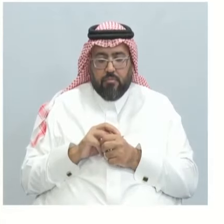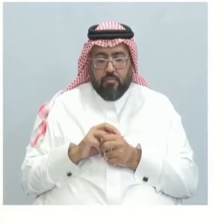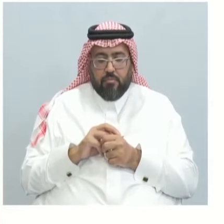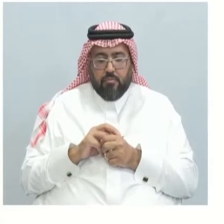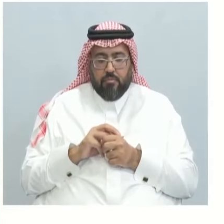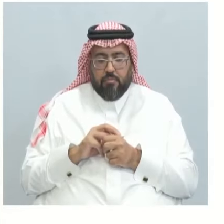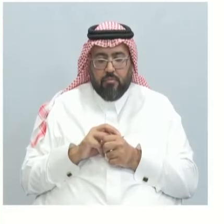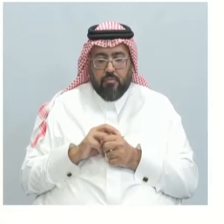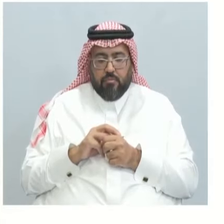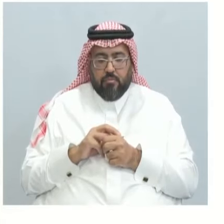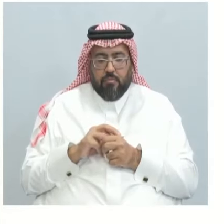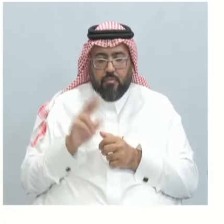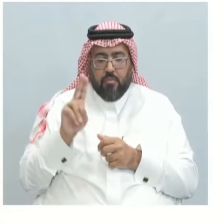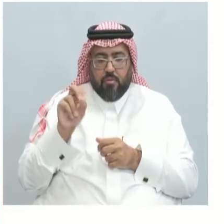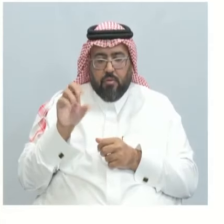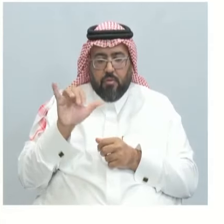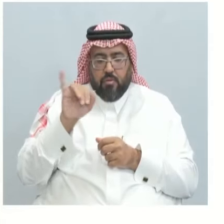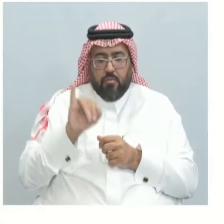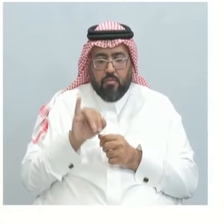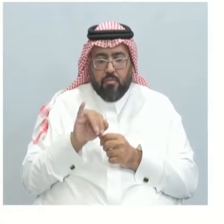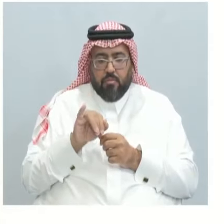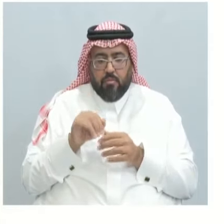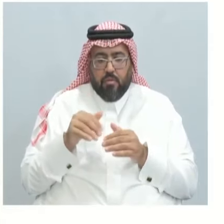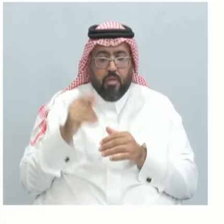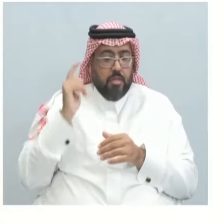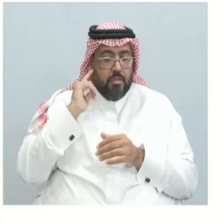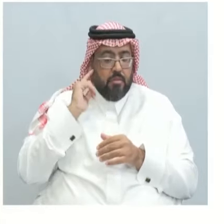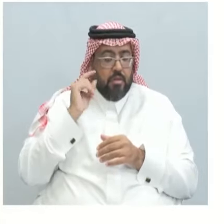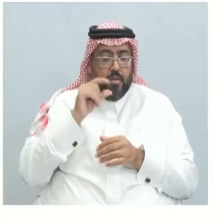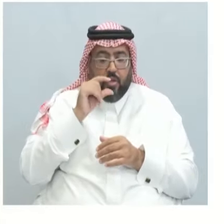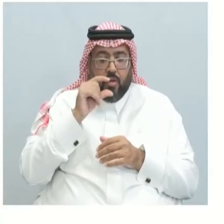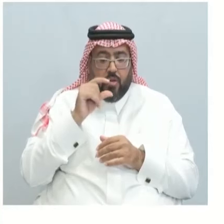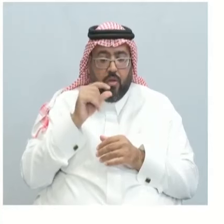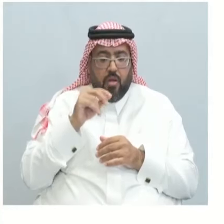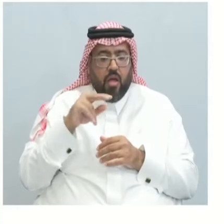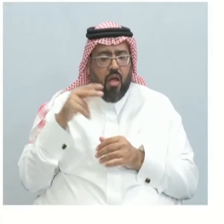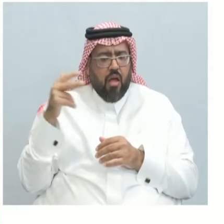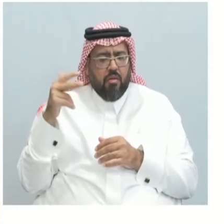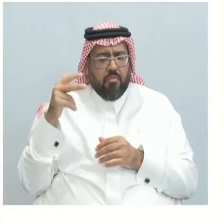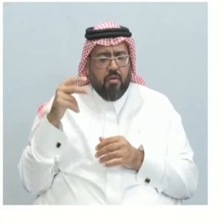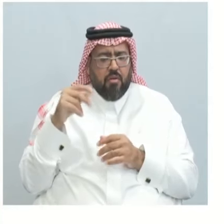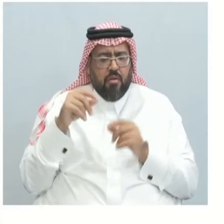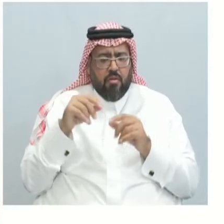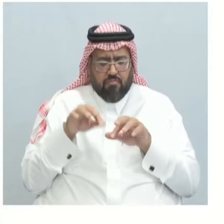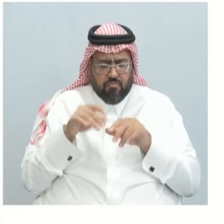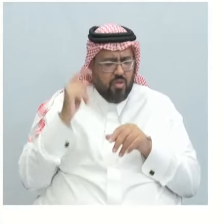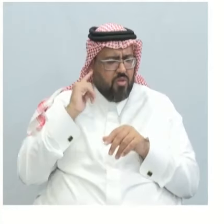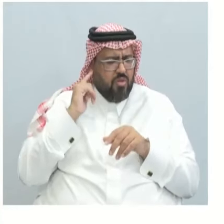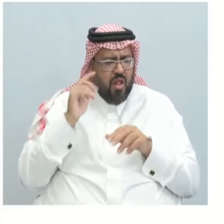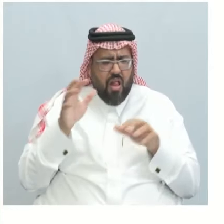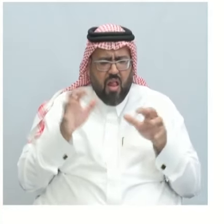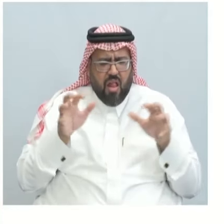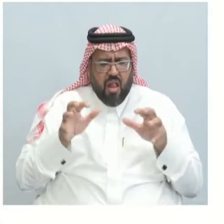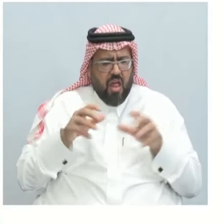استعادتها تقويم اذا سمعت اصواتا غريبه صادره من الحاسب